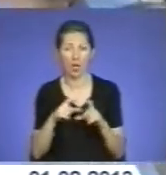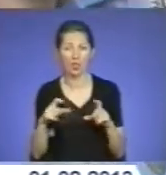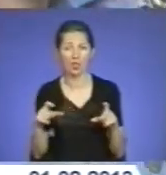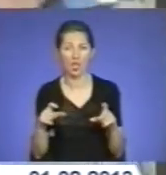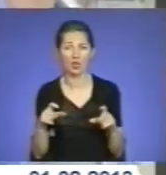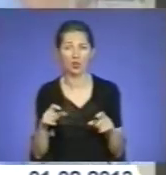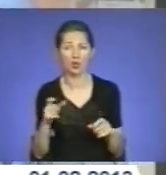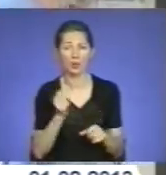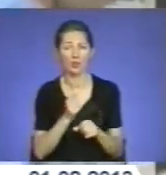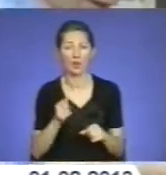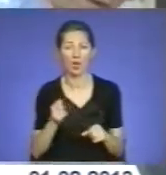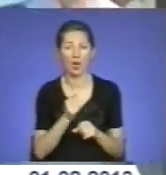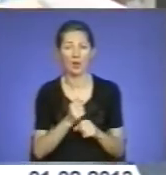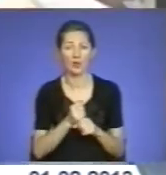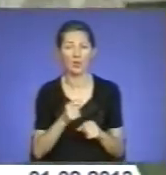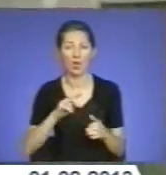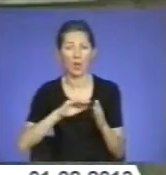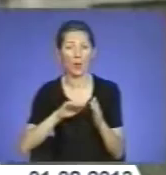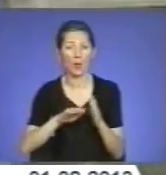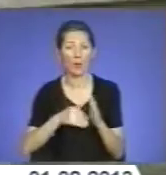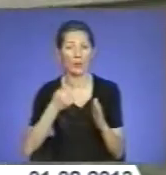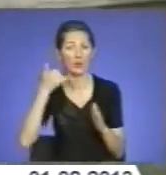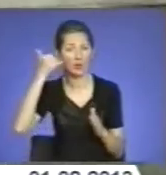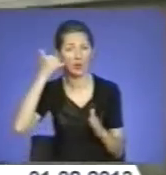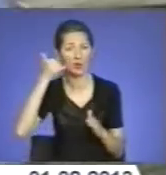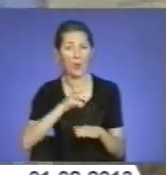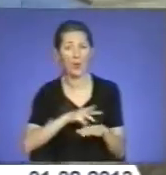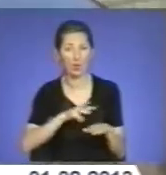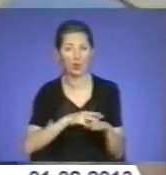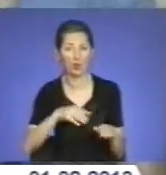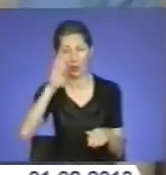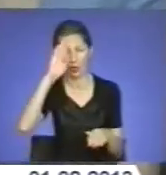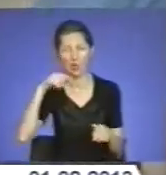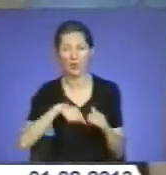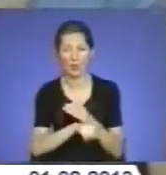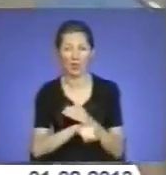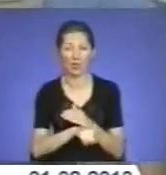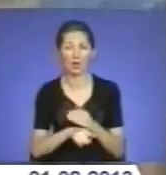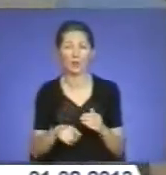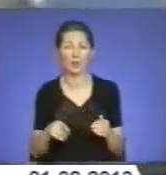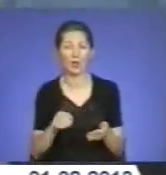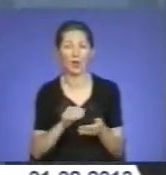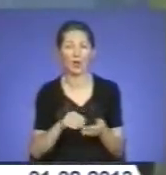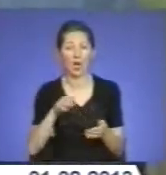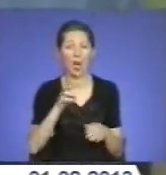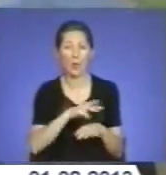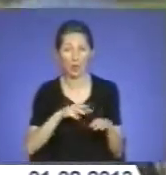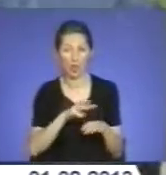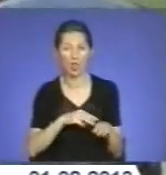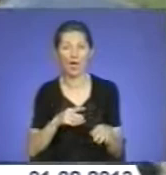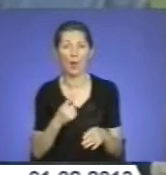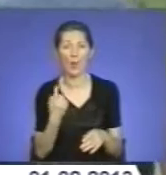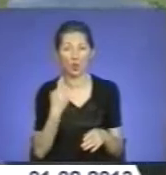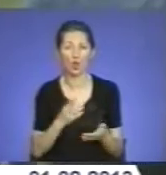правоохоронців. Проте зловмисник встиг втекти. Склавши зі слів очевидців опис підозрюваного, міліціонери патрульної служби Тернопільського міського відділу